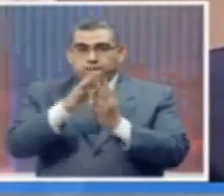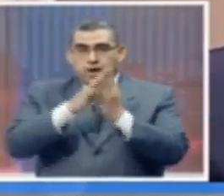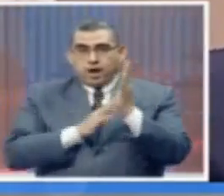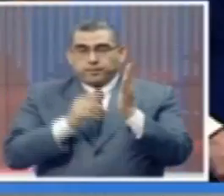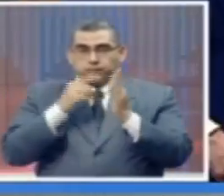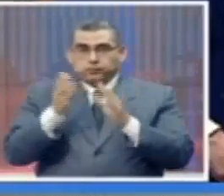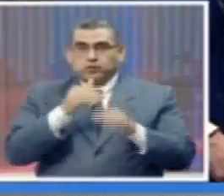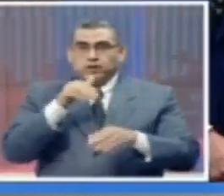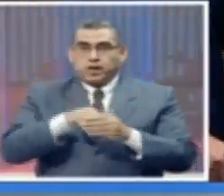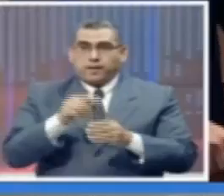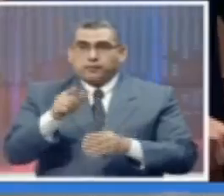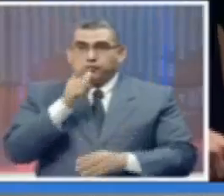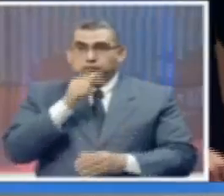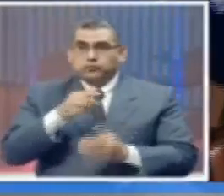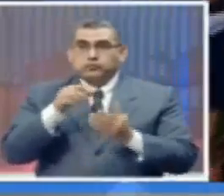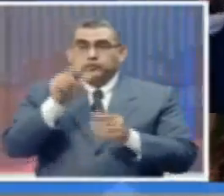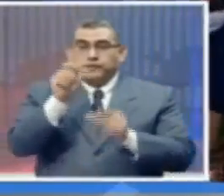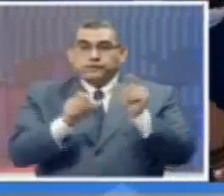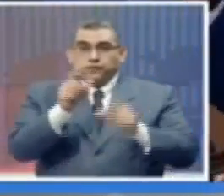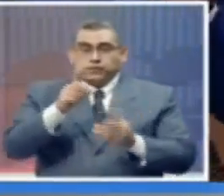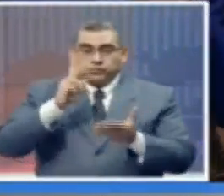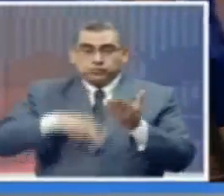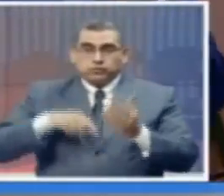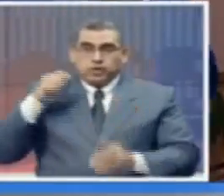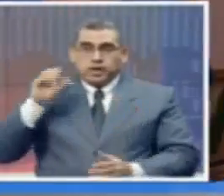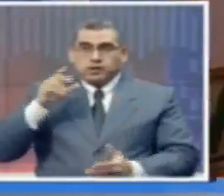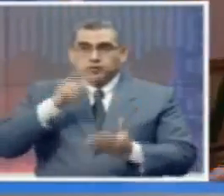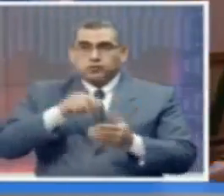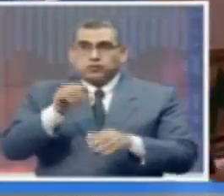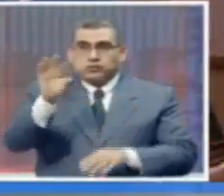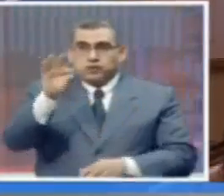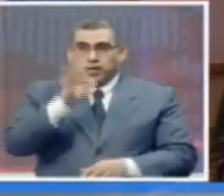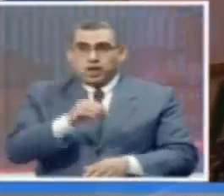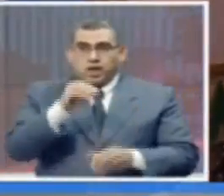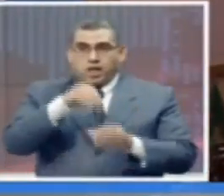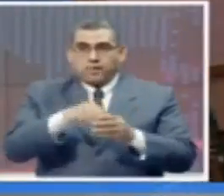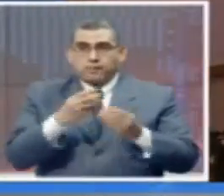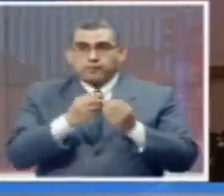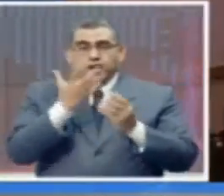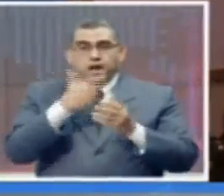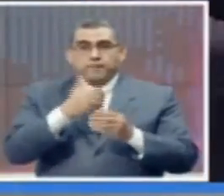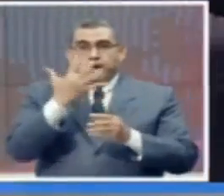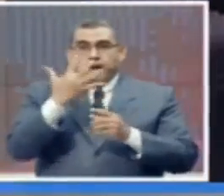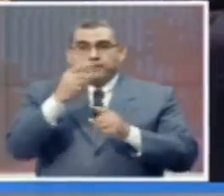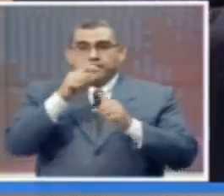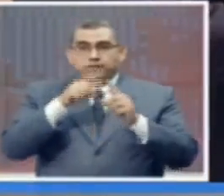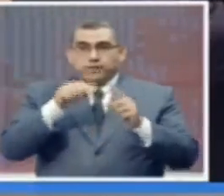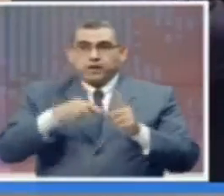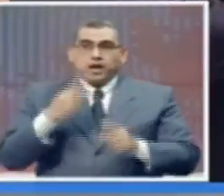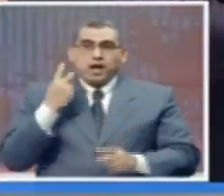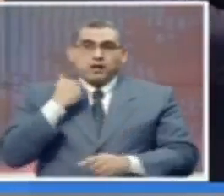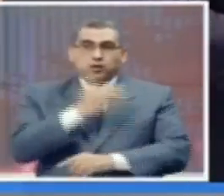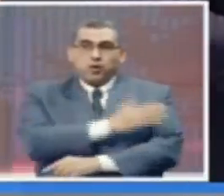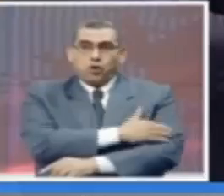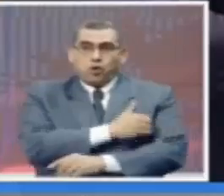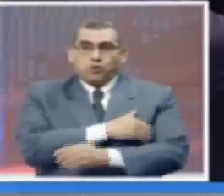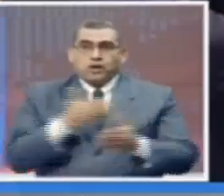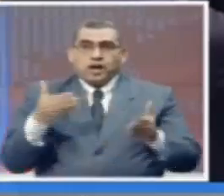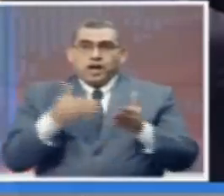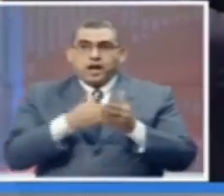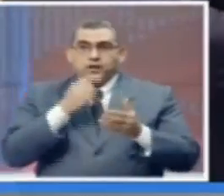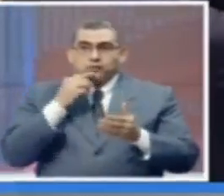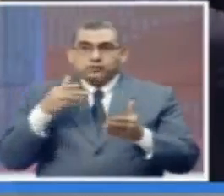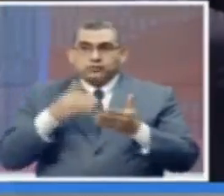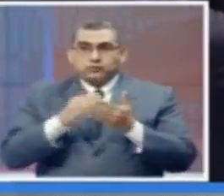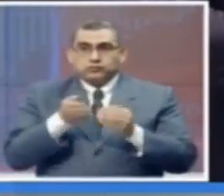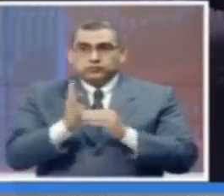والمعينين. النواب المعينون من قبل رئيس الجمهورية والذين يمثلون نسبة 5% من عدد الأعضاء هم آخر من تسلموا